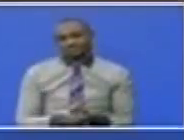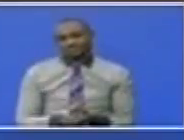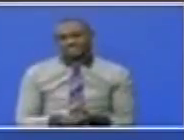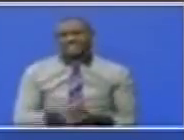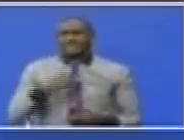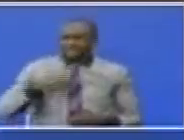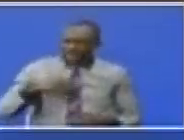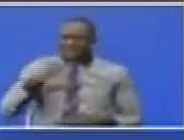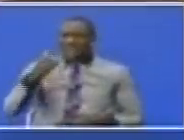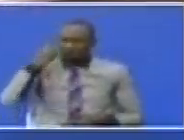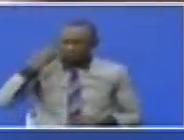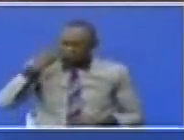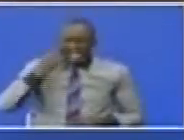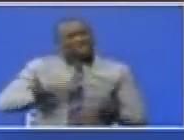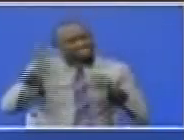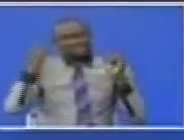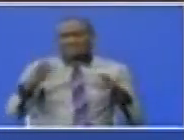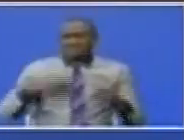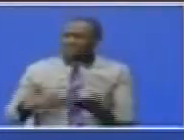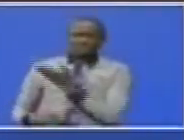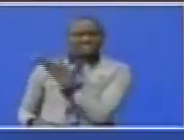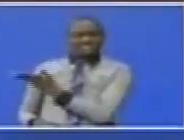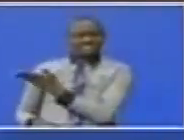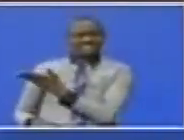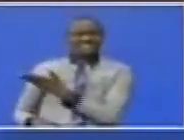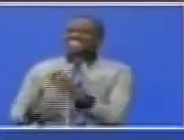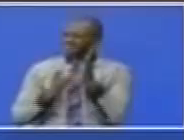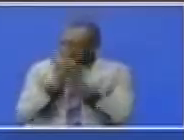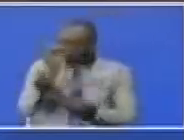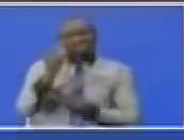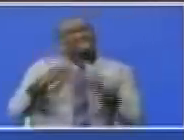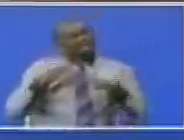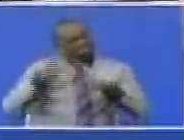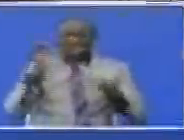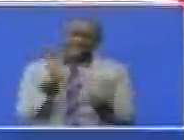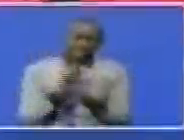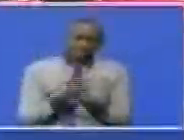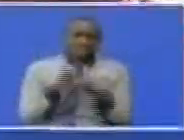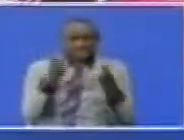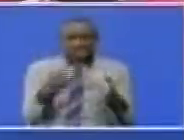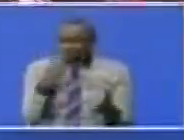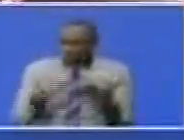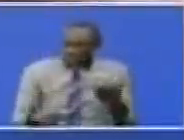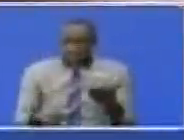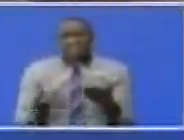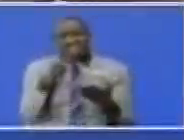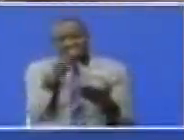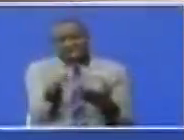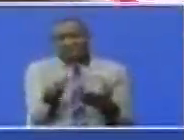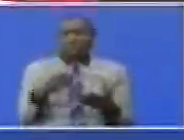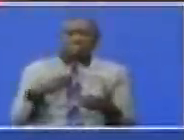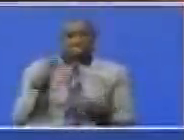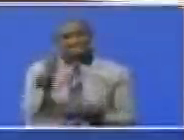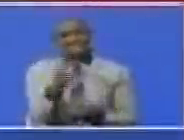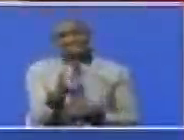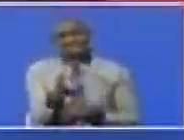Kero la mihadarati na madawa ya kulevya limekuwa tishio kwa maendeleo nchini, na juhudi za hivi karibuni zimeelekezwa katikati mwa Jamhuri ya